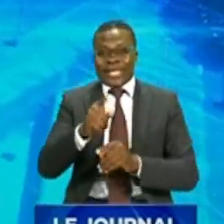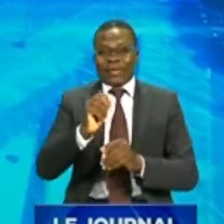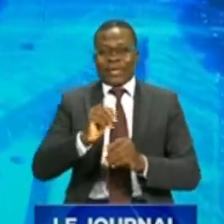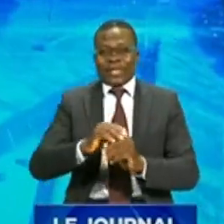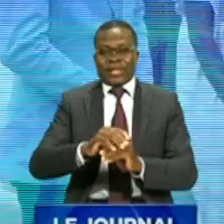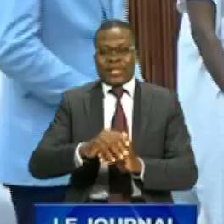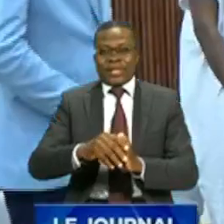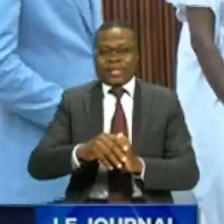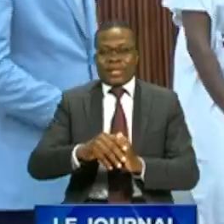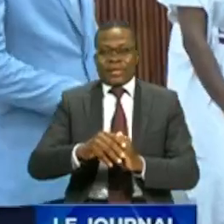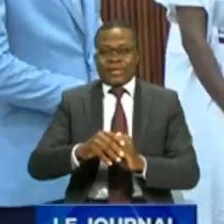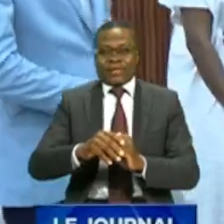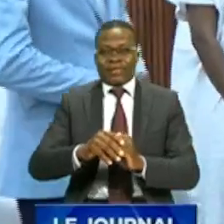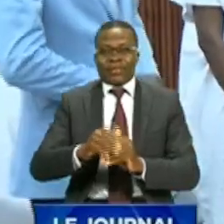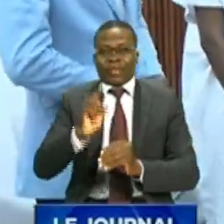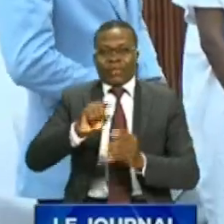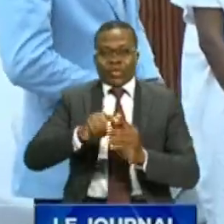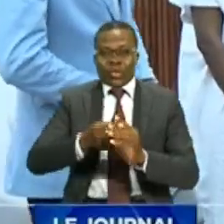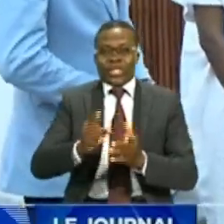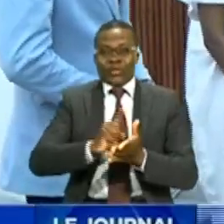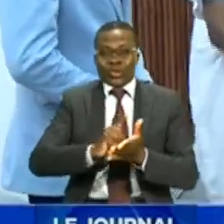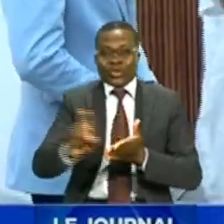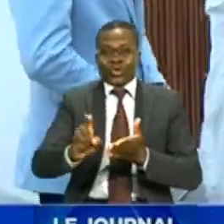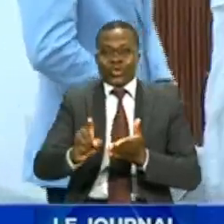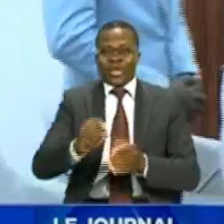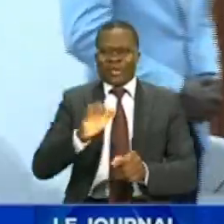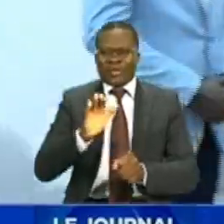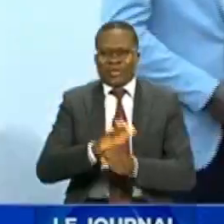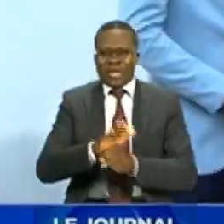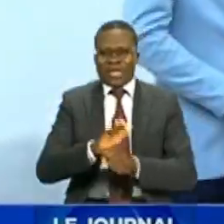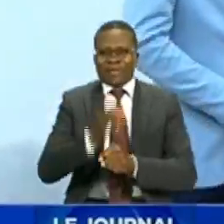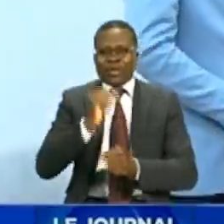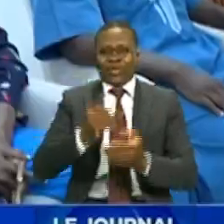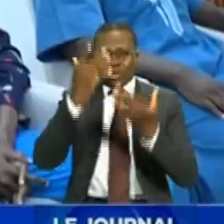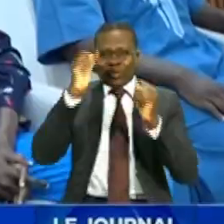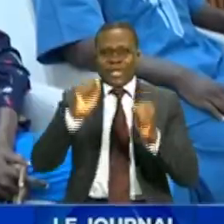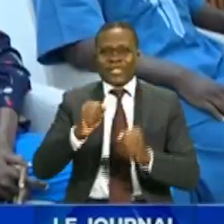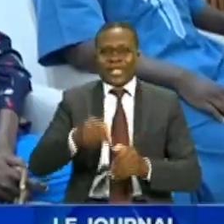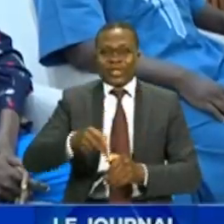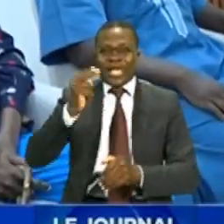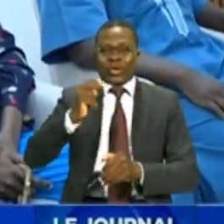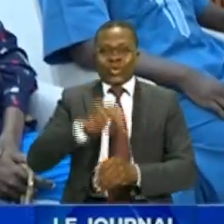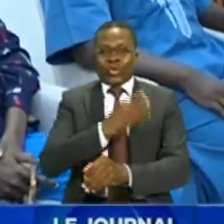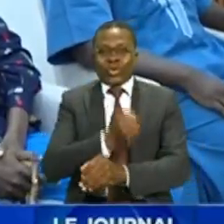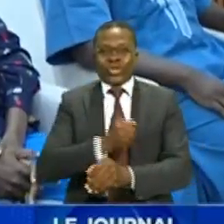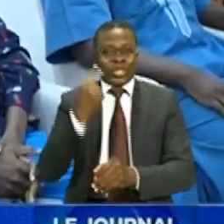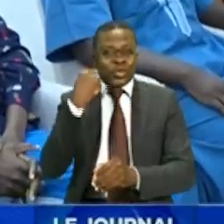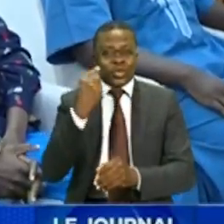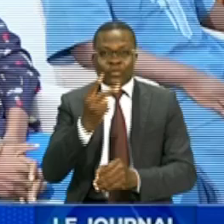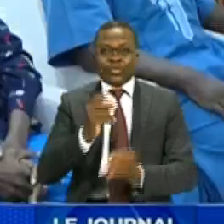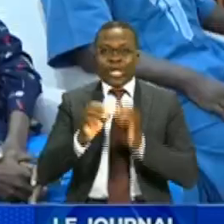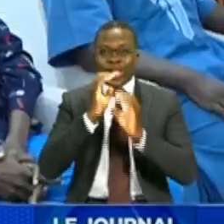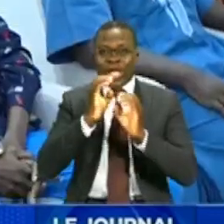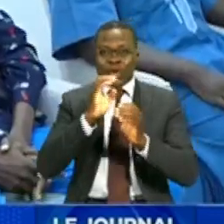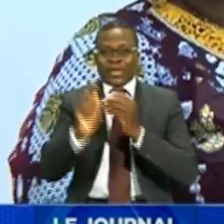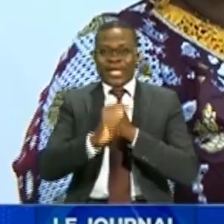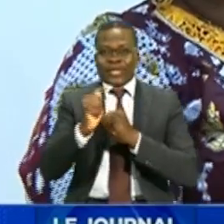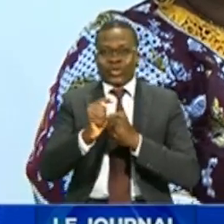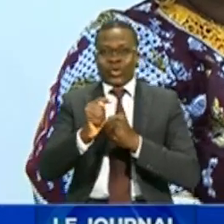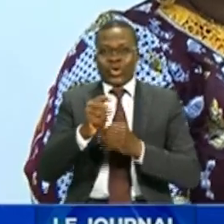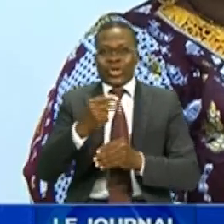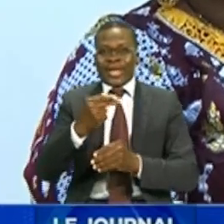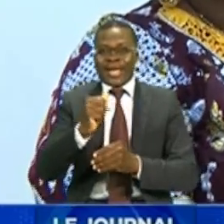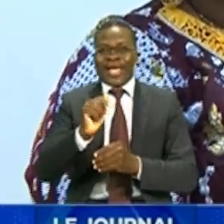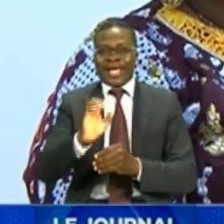Quincon. Un début de semaine chargé pour le président de la Haute Autorité de l'audiovisuel et de la communication en